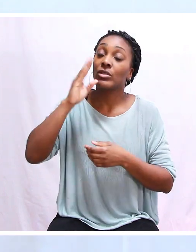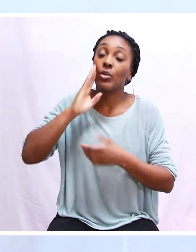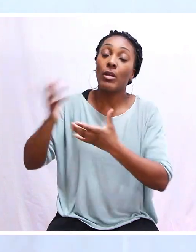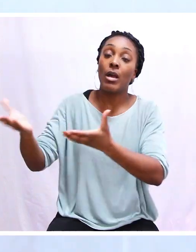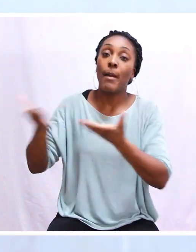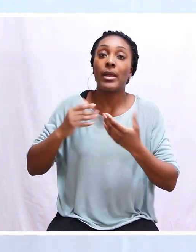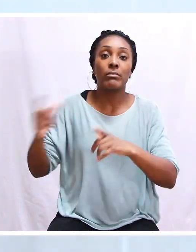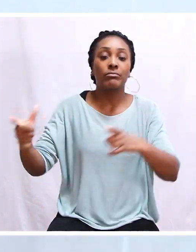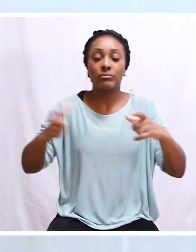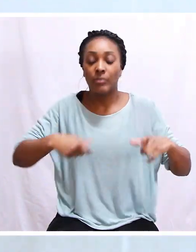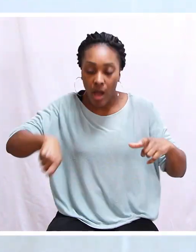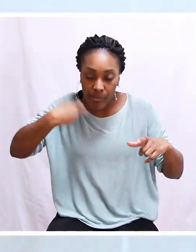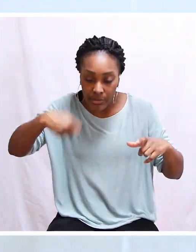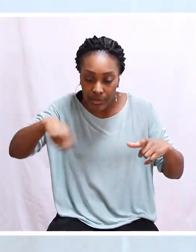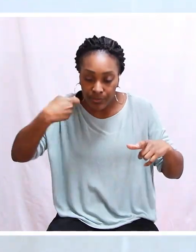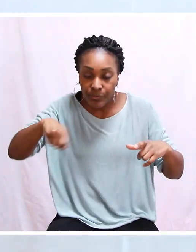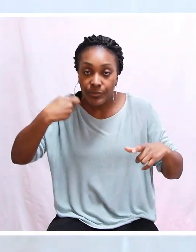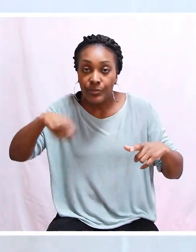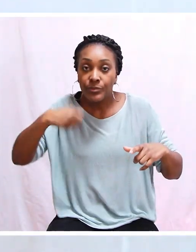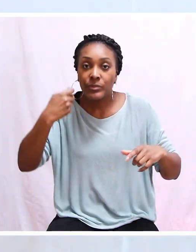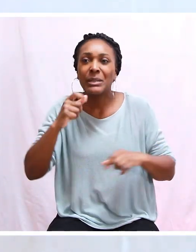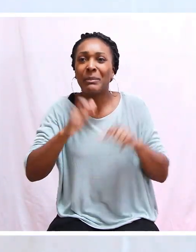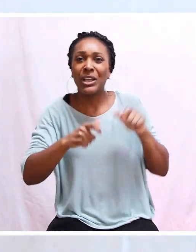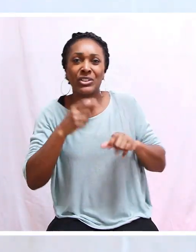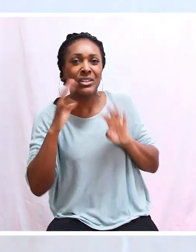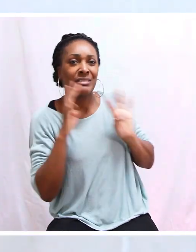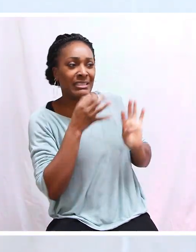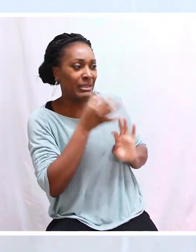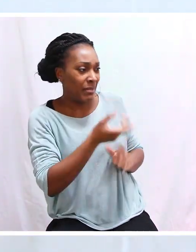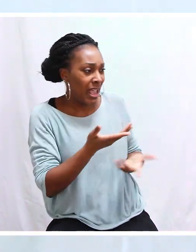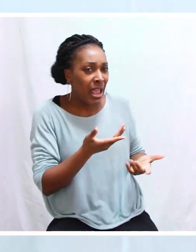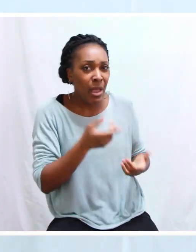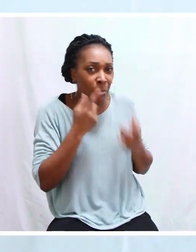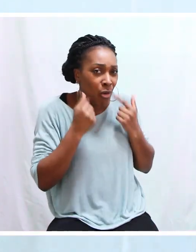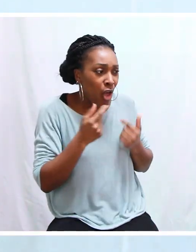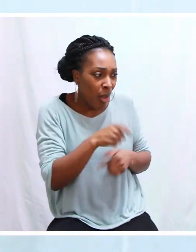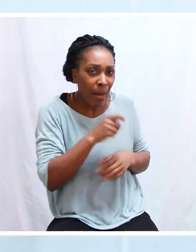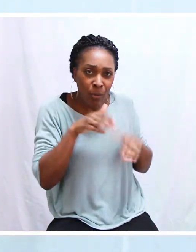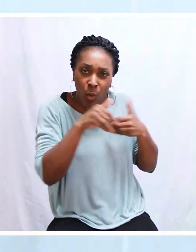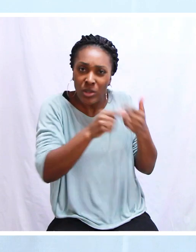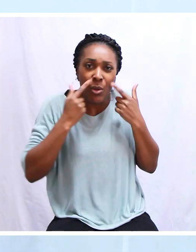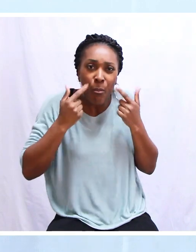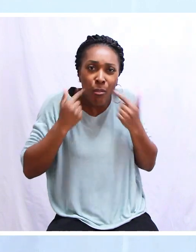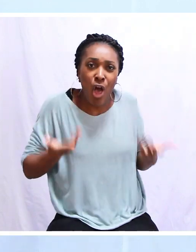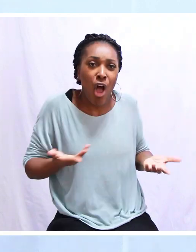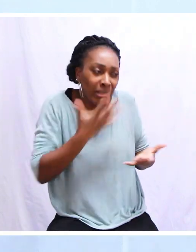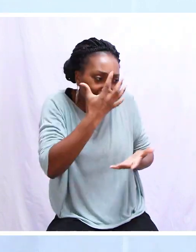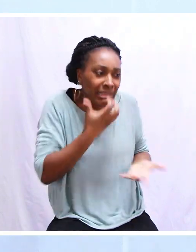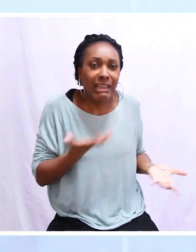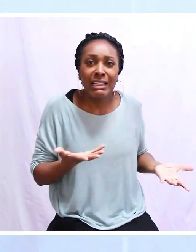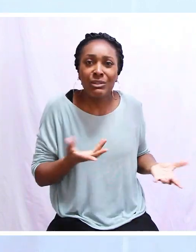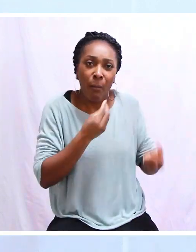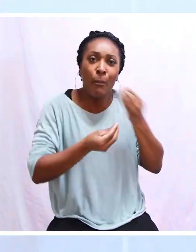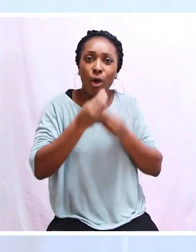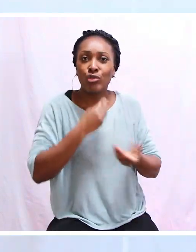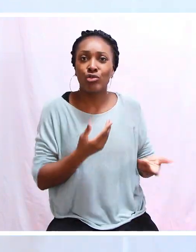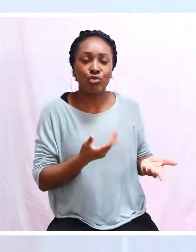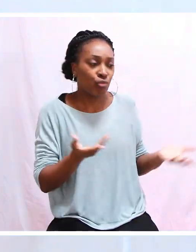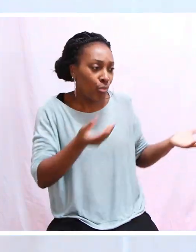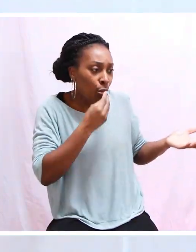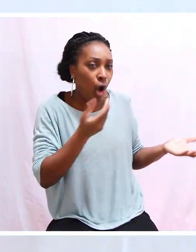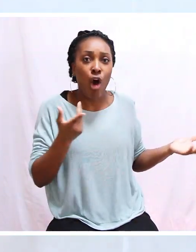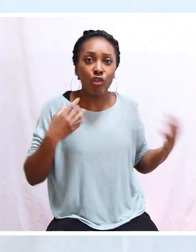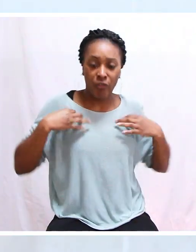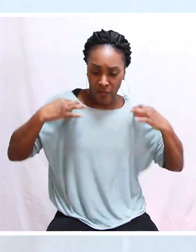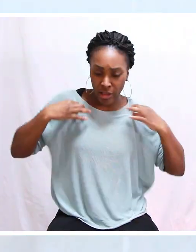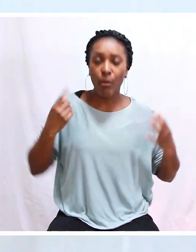qui l'interrogent et lui dire « Mais pourquoi tu réagis comme ça maintenant? Normalement, ça devrait être le contraire, tu vas être dans les pleurs. Tu devrais être dans la tristesse. Dis-là, toi, tu manges,